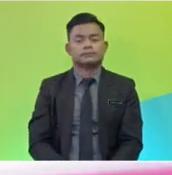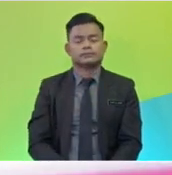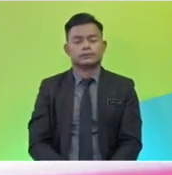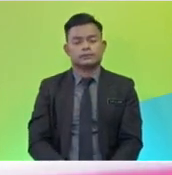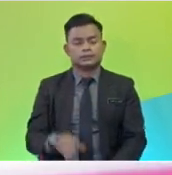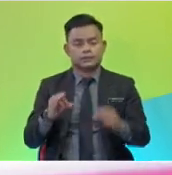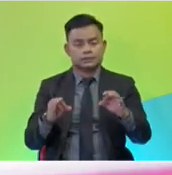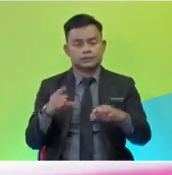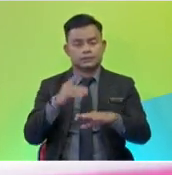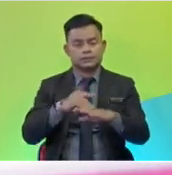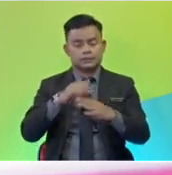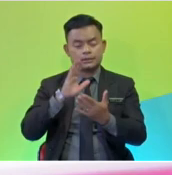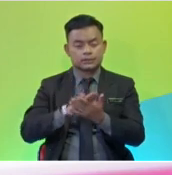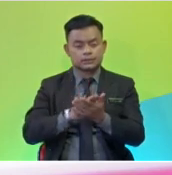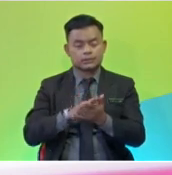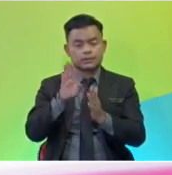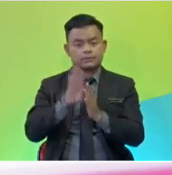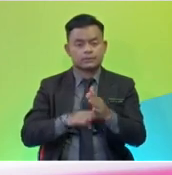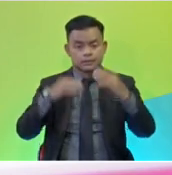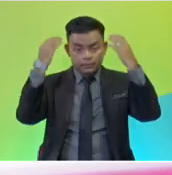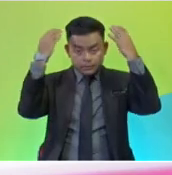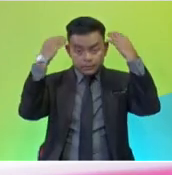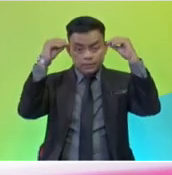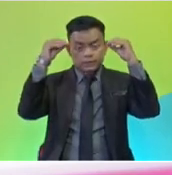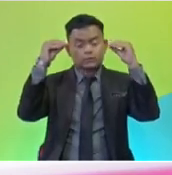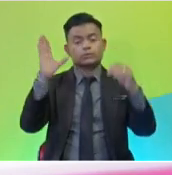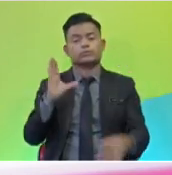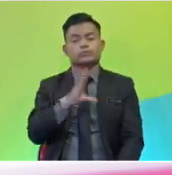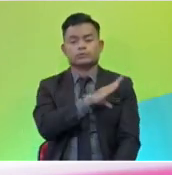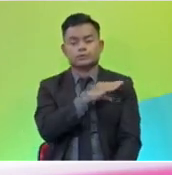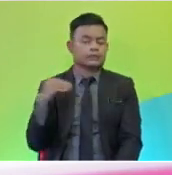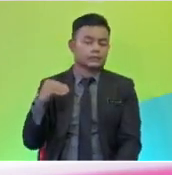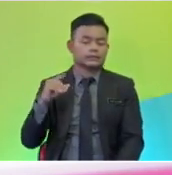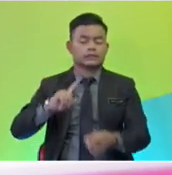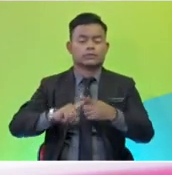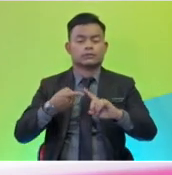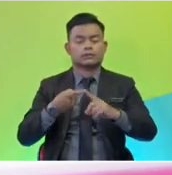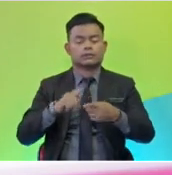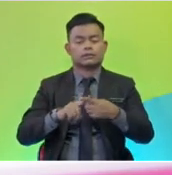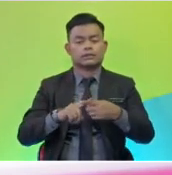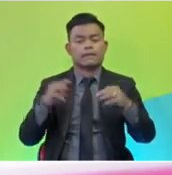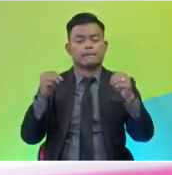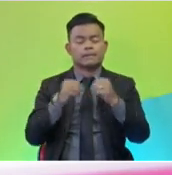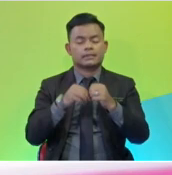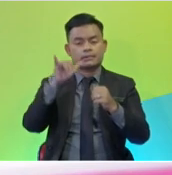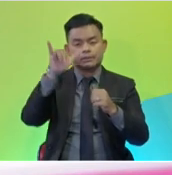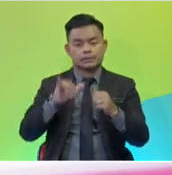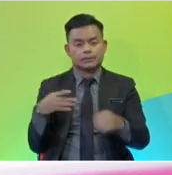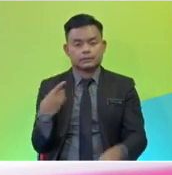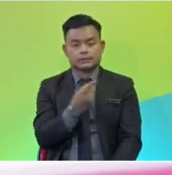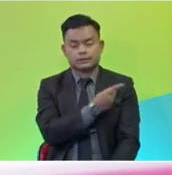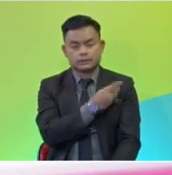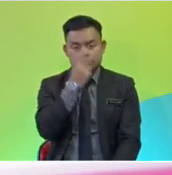dah tentulah kita buat bersama-sama dengan Cikgu dan rakan-rakan betul okey macam kita nampak di sini kita cuma